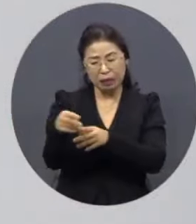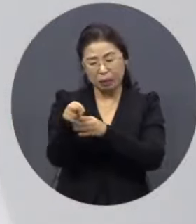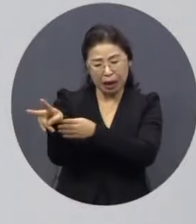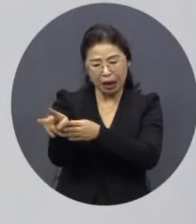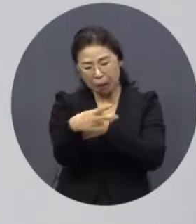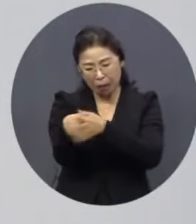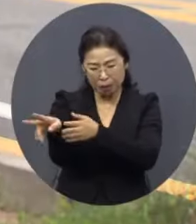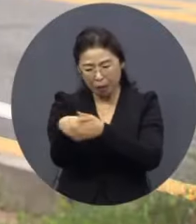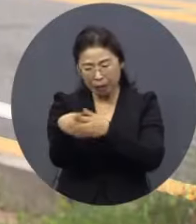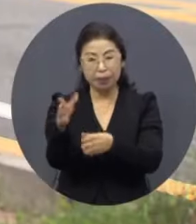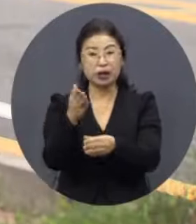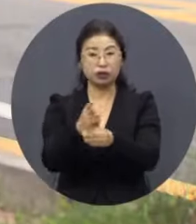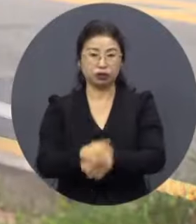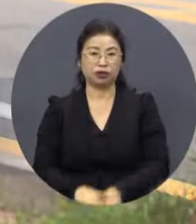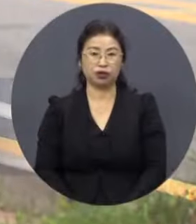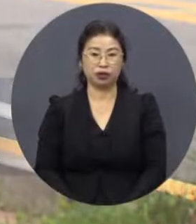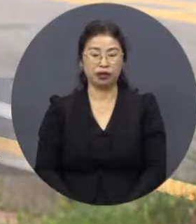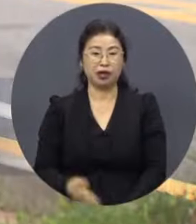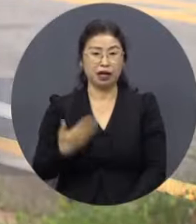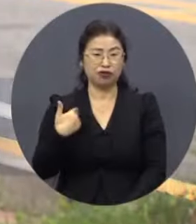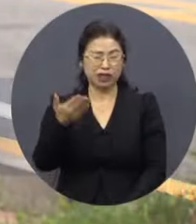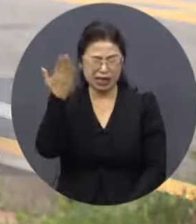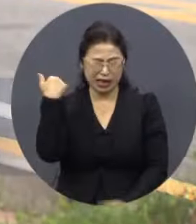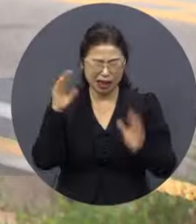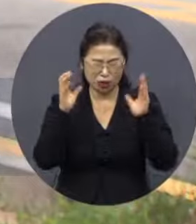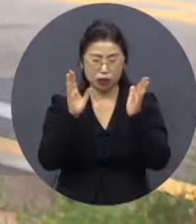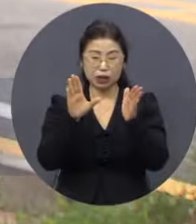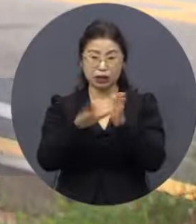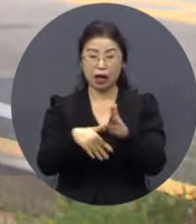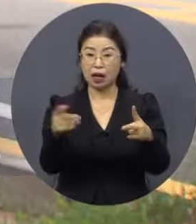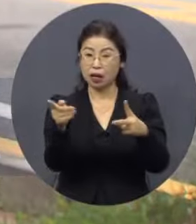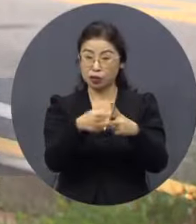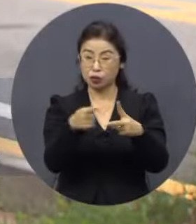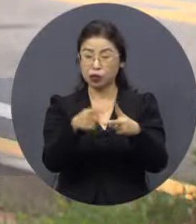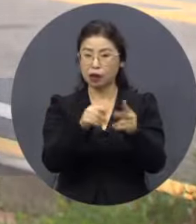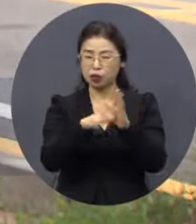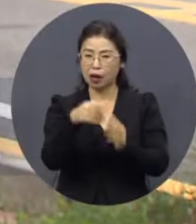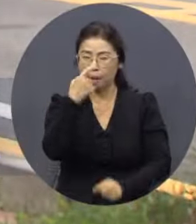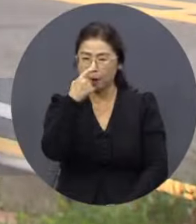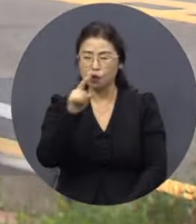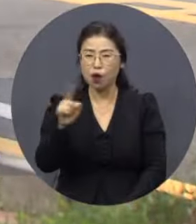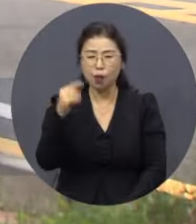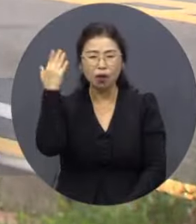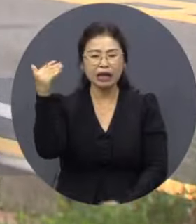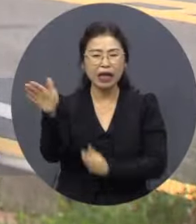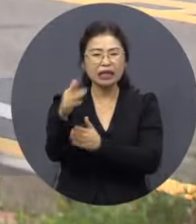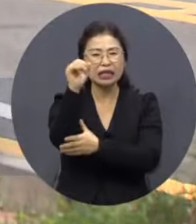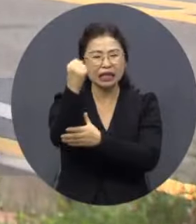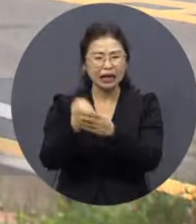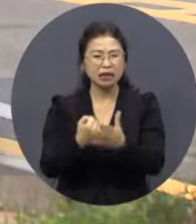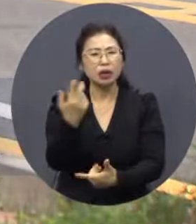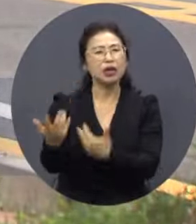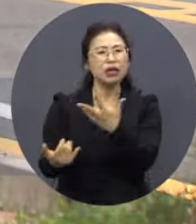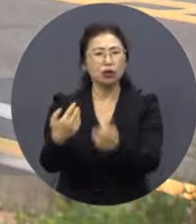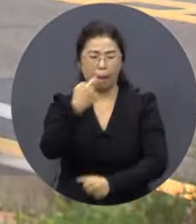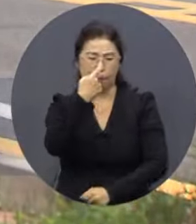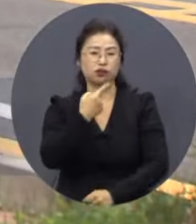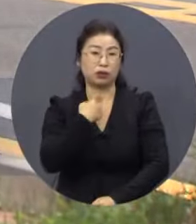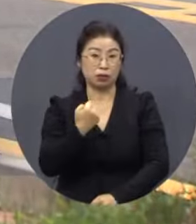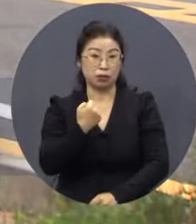나붓깁니다. 우리가 초등학교 시절에도 태극기가 이렇게 낡고 그러면 태우라고 이렇게 교육을 받았던 것